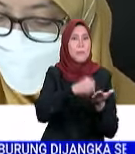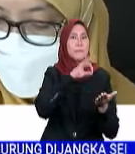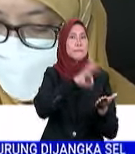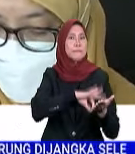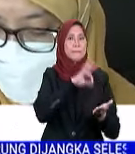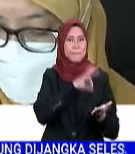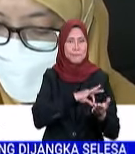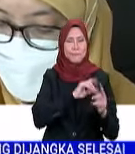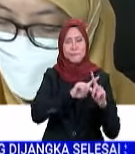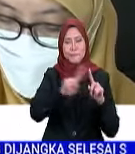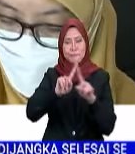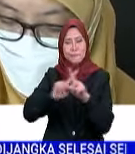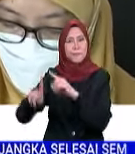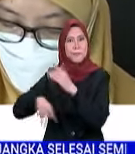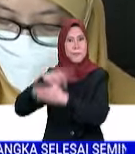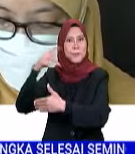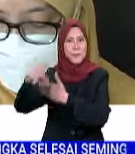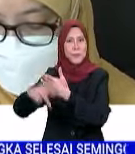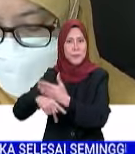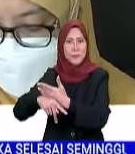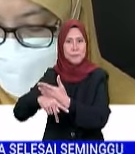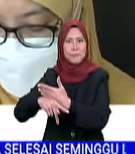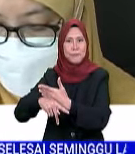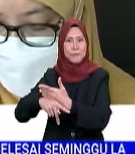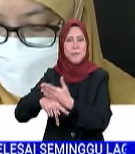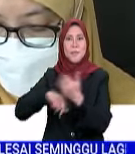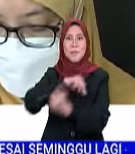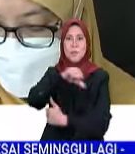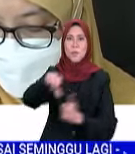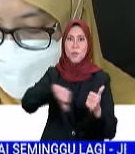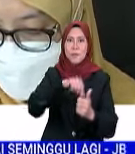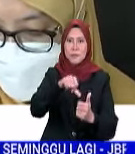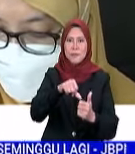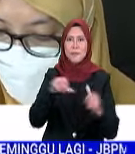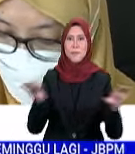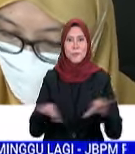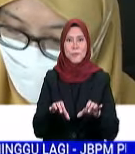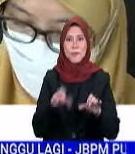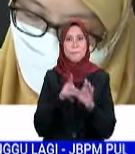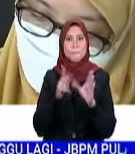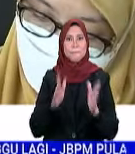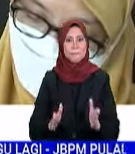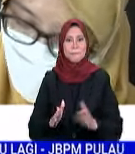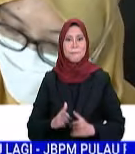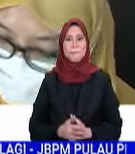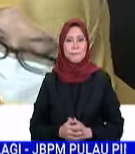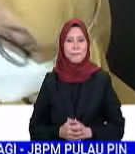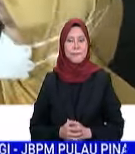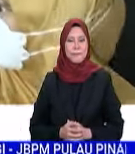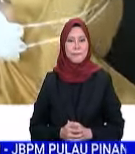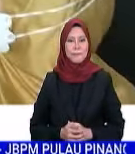manfaat daripada pelbagai program projek sosial yang dilaksanakan peserta.